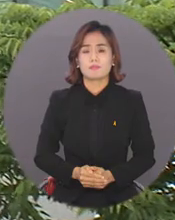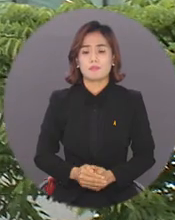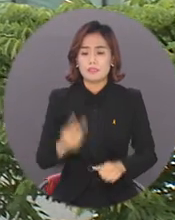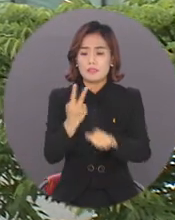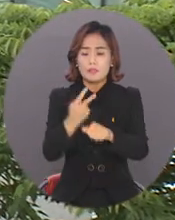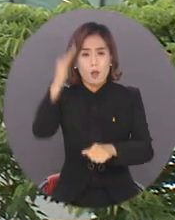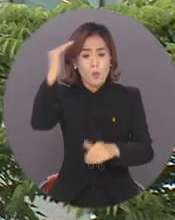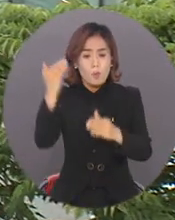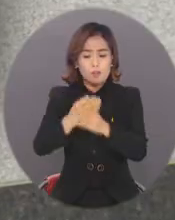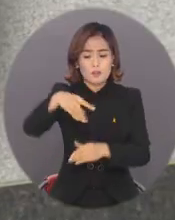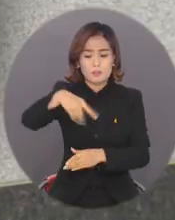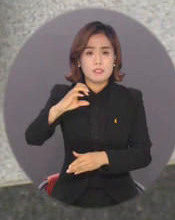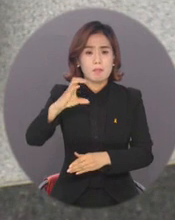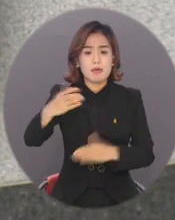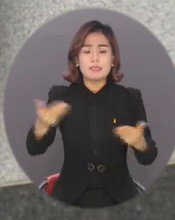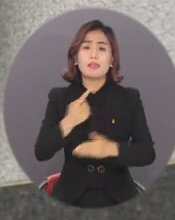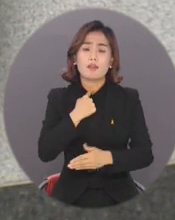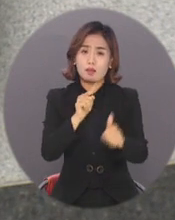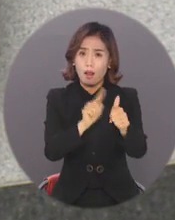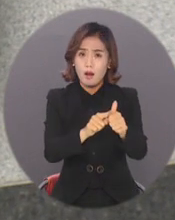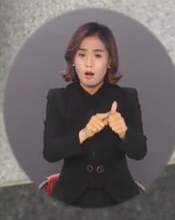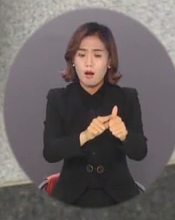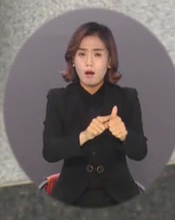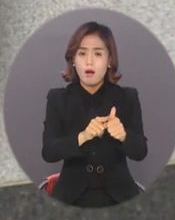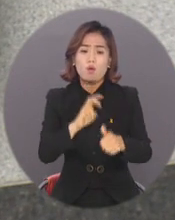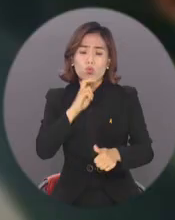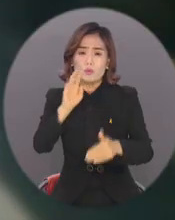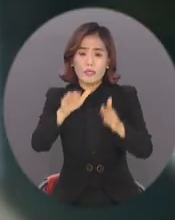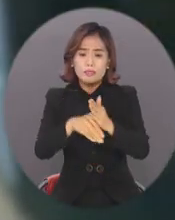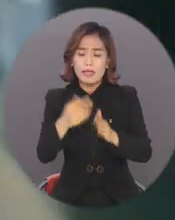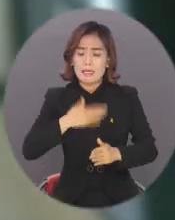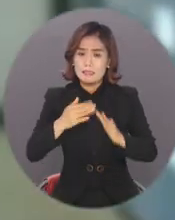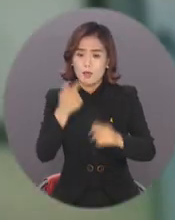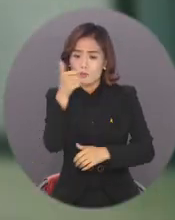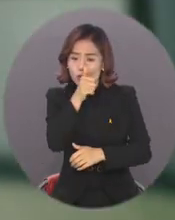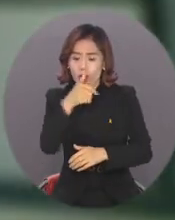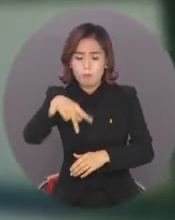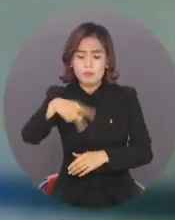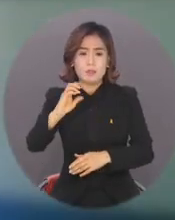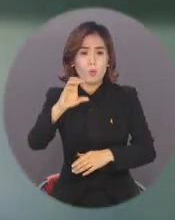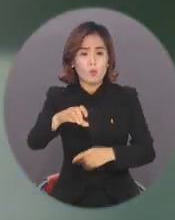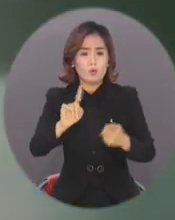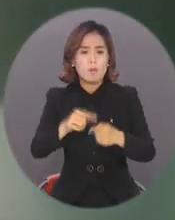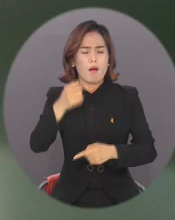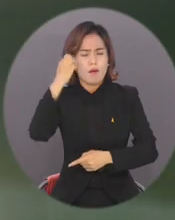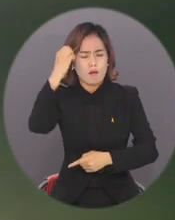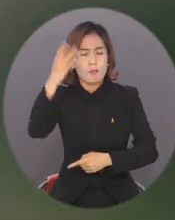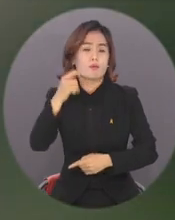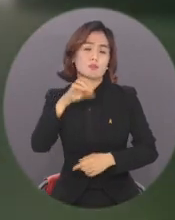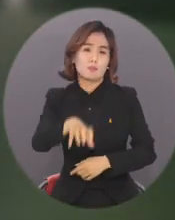2년 전 화순의 한 PC방에서 일을 했던 A씨. 갓 스물을 넘긴 나이에 지인의 소개로 일했던 PC방은 지우고 싶은